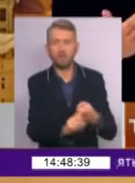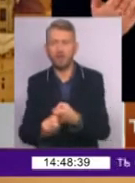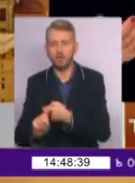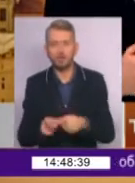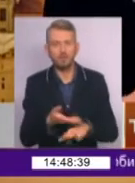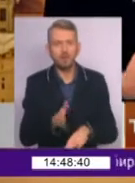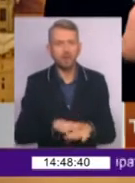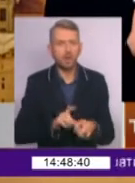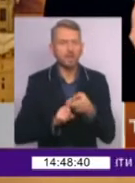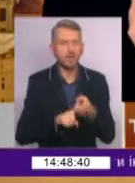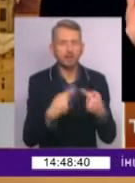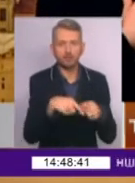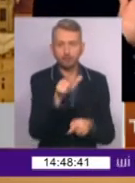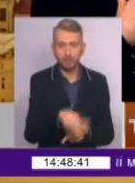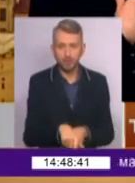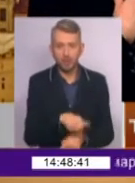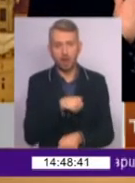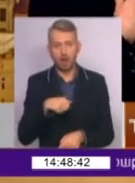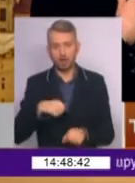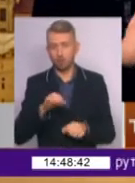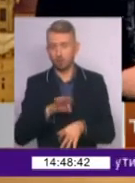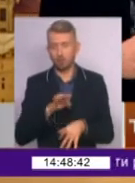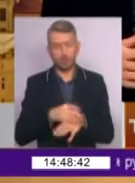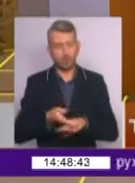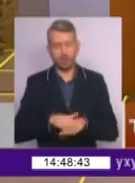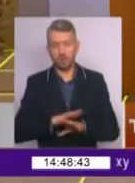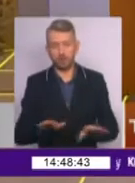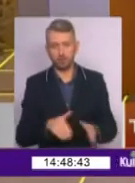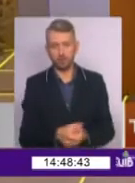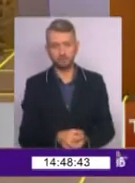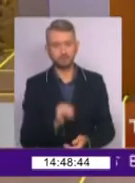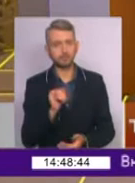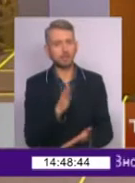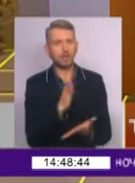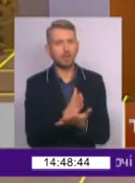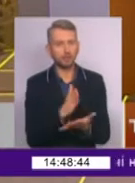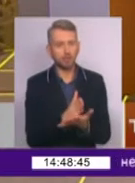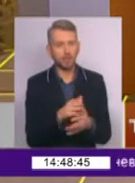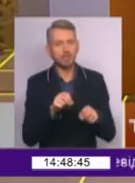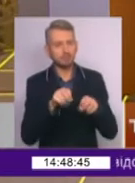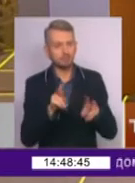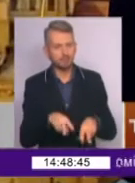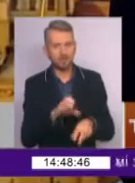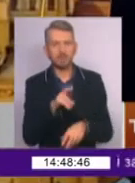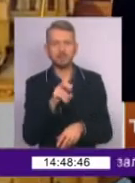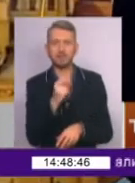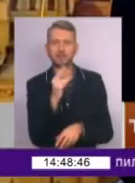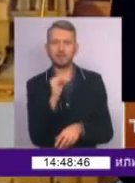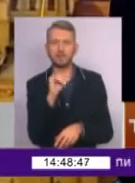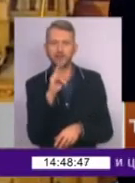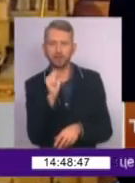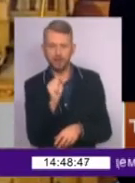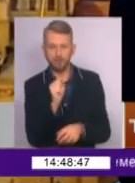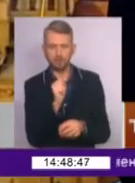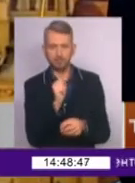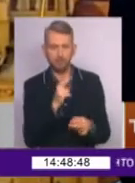важкої інфекції до іншої людини, при тому, що сам він може перехворіти неважко. І існує так звана специфічна профілактика, та, що направлена на